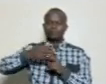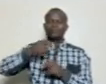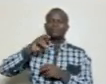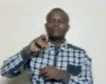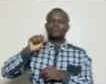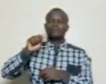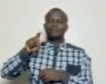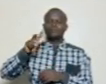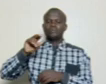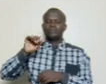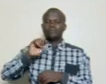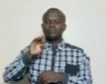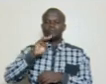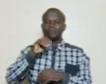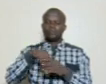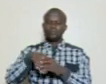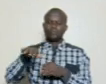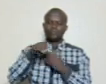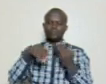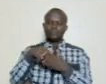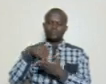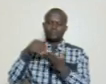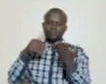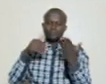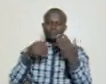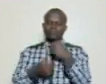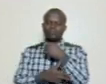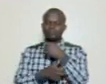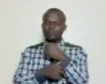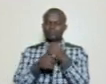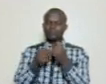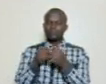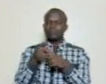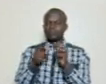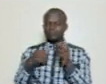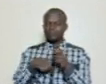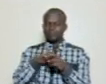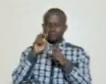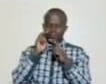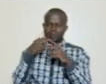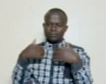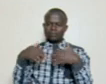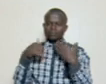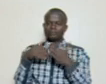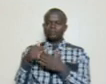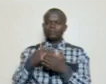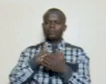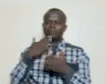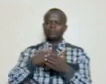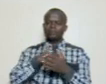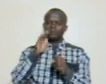Izuba naho ngaho ruguru iyo ngiyo bahananura n'ibirayi. Ubu ngubu mbona ari umutekano rwose turabyishimira